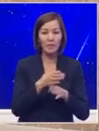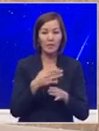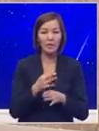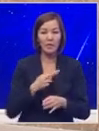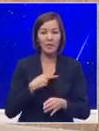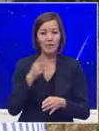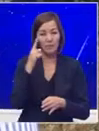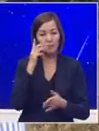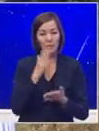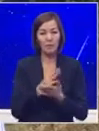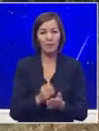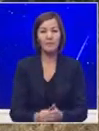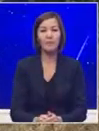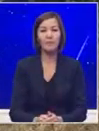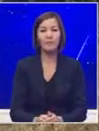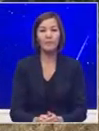мое мнение